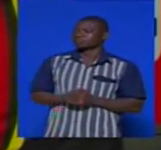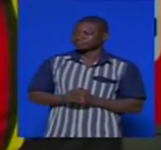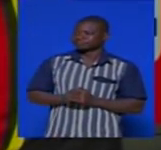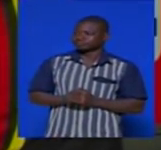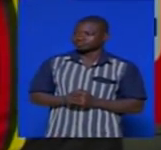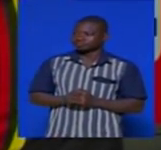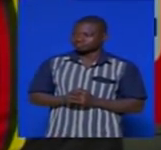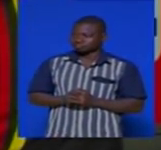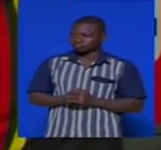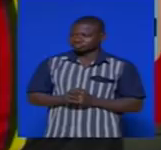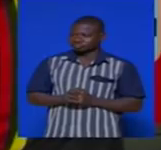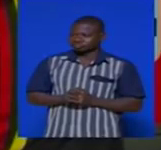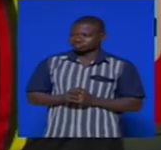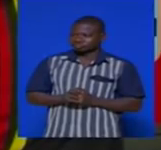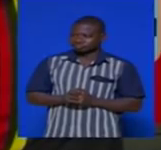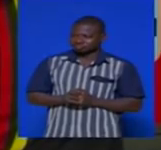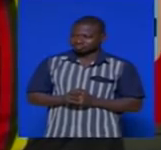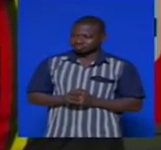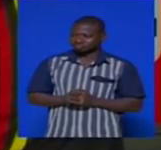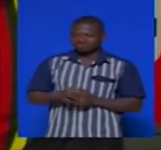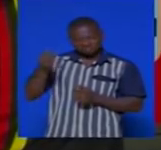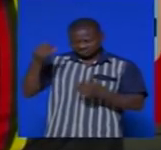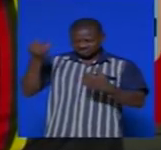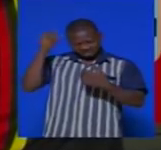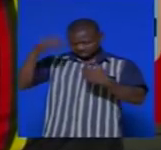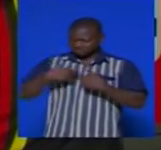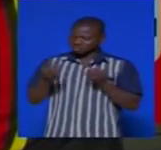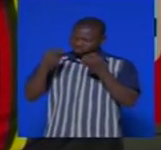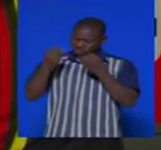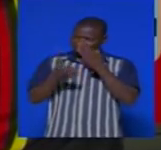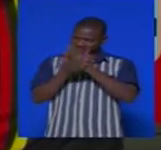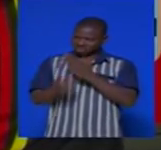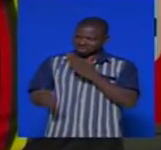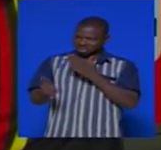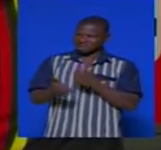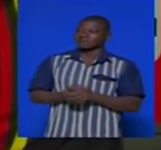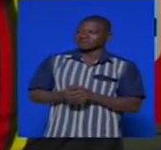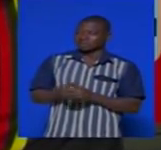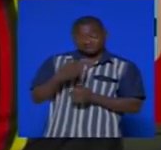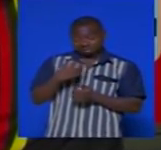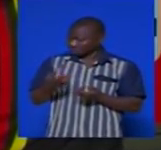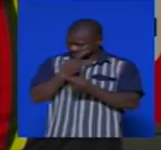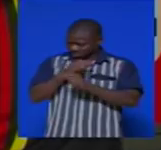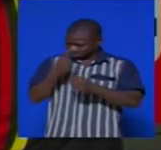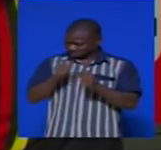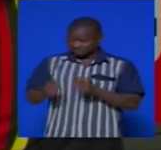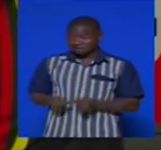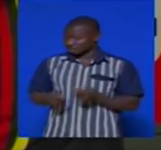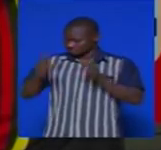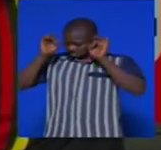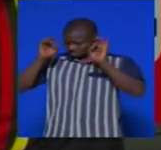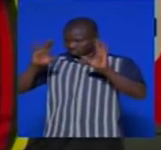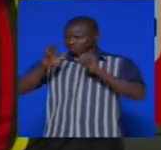C'est quelqu'un qui va super vite, il a beaucoup de qualité, beaucoup de technique aussi, c'est quelqu'un de dangereux. Et faire ce qu'il fait à son